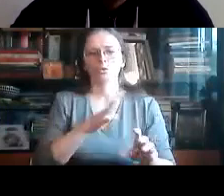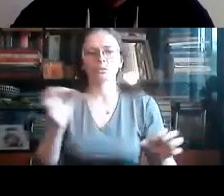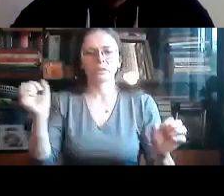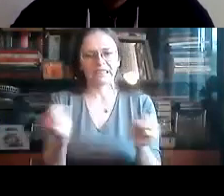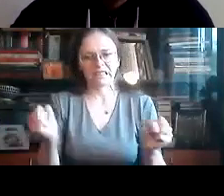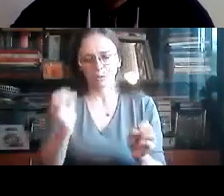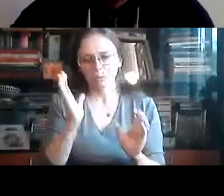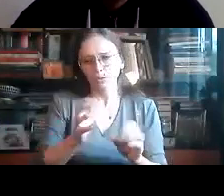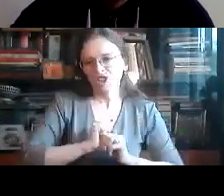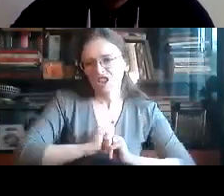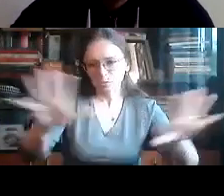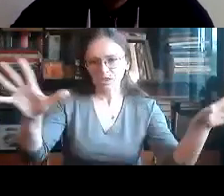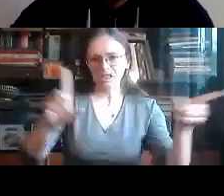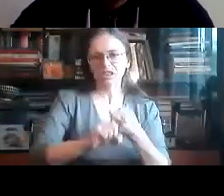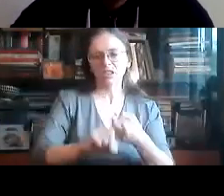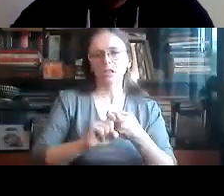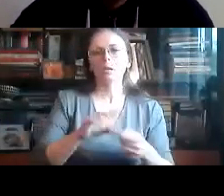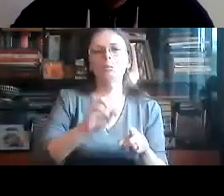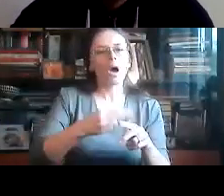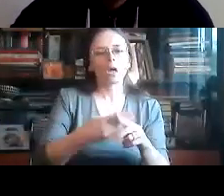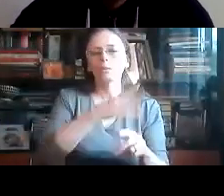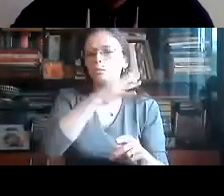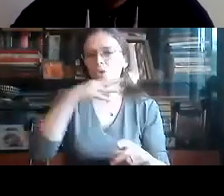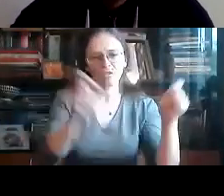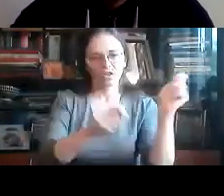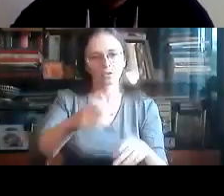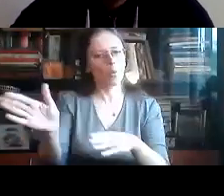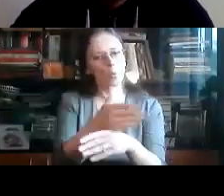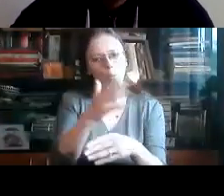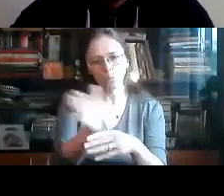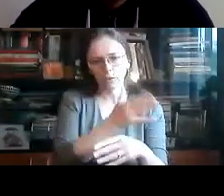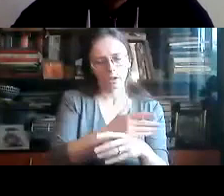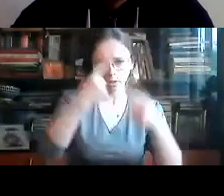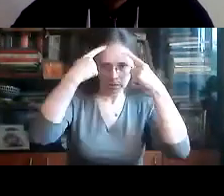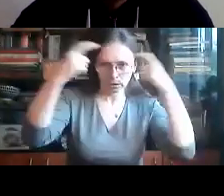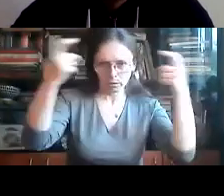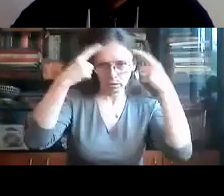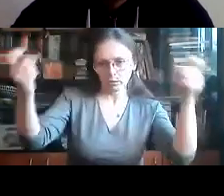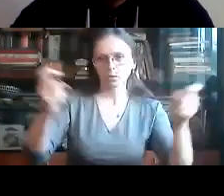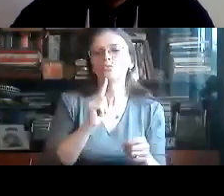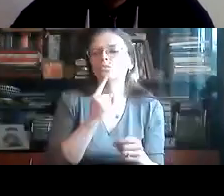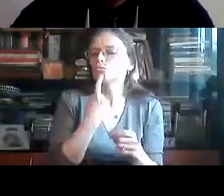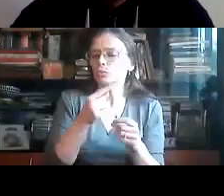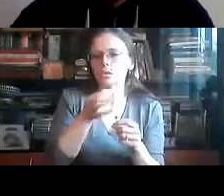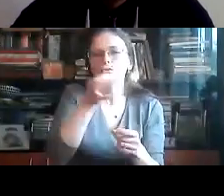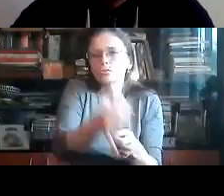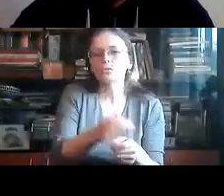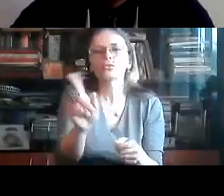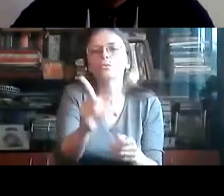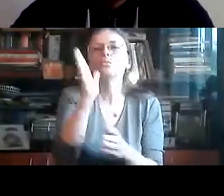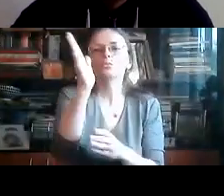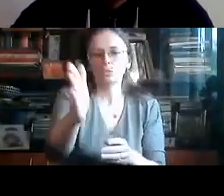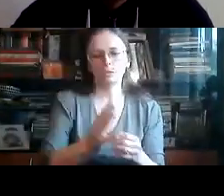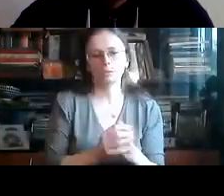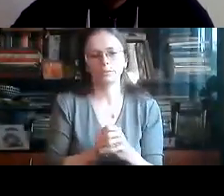нас ждет, и когда театр заработает в том режиме, в котором, ну, он всегда работал.